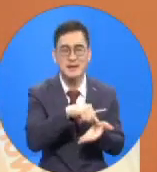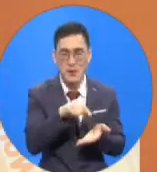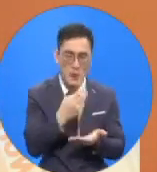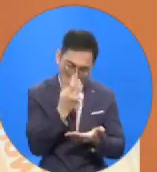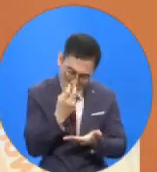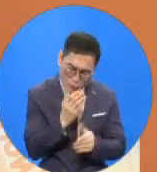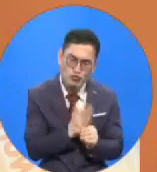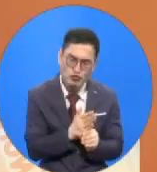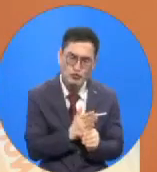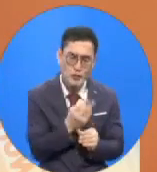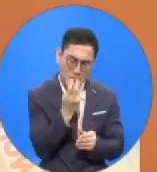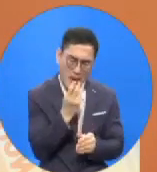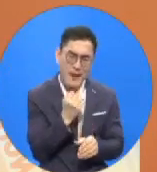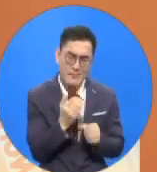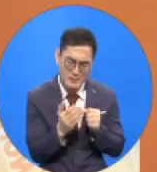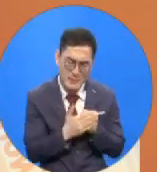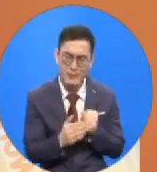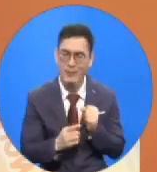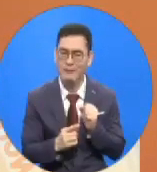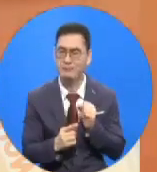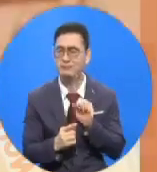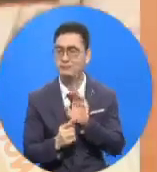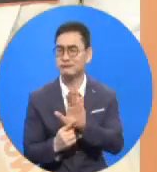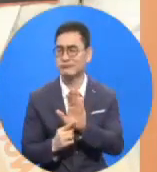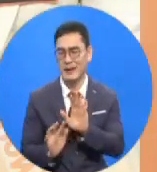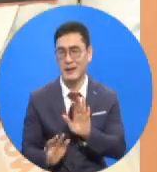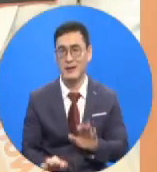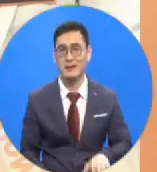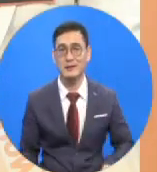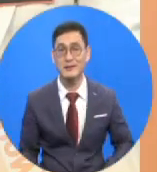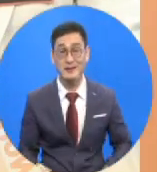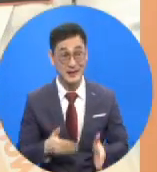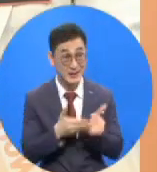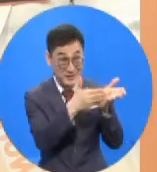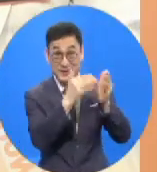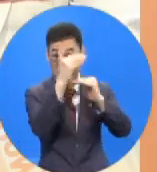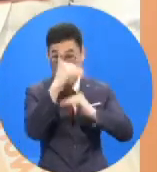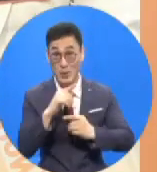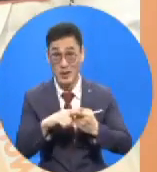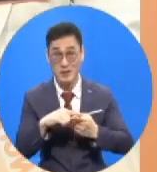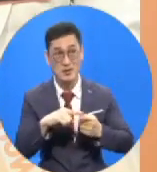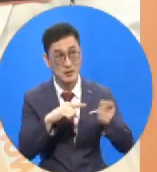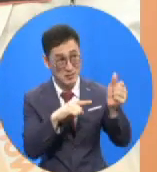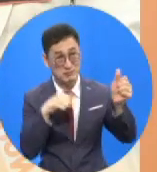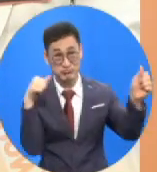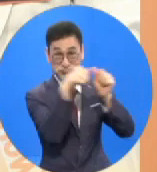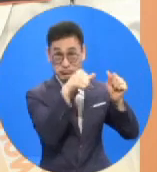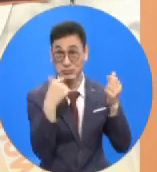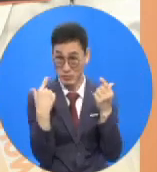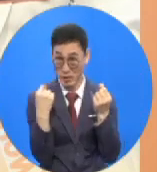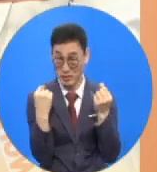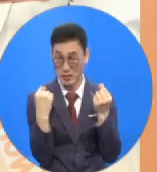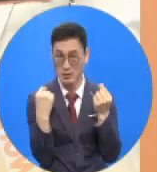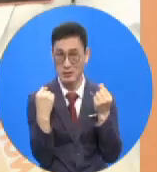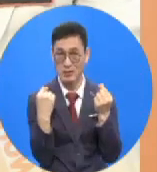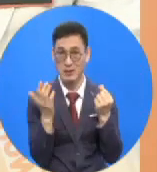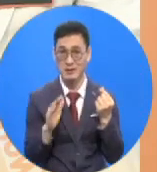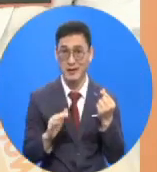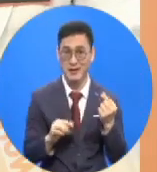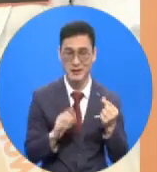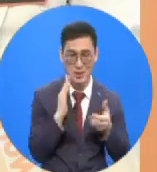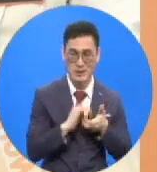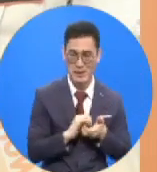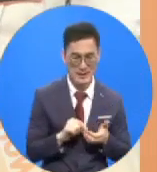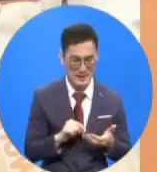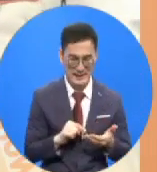있지만 원 아이 상소문 자체가 쓴 술을 담고 있잖아요 현 정부에 의해서 그래서 굉장히 내부적으로 말로 고민한 게